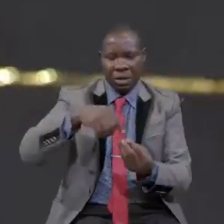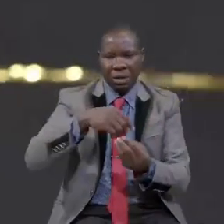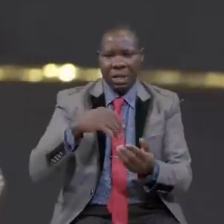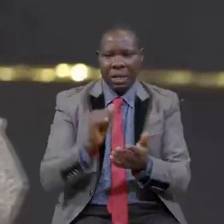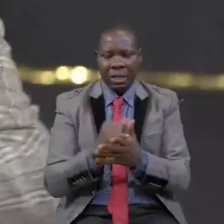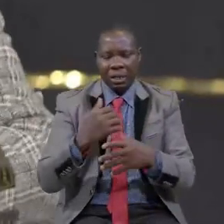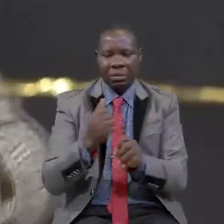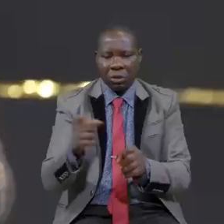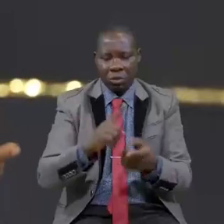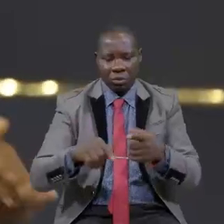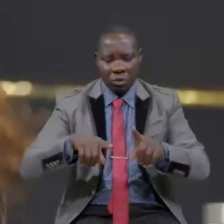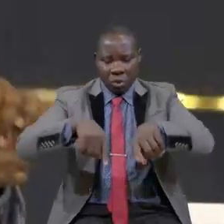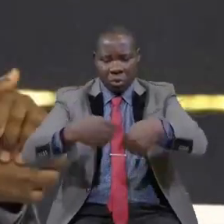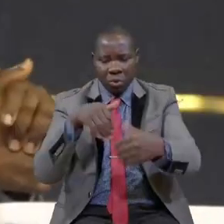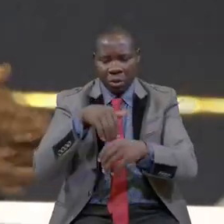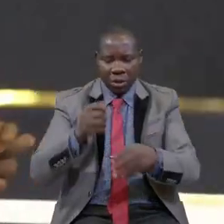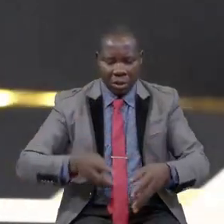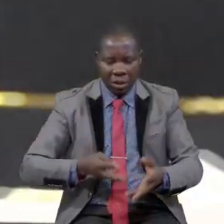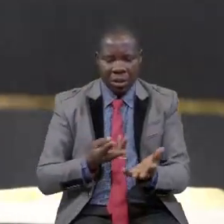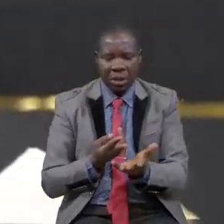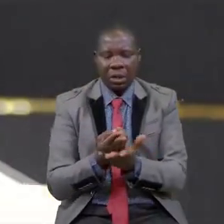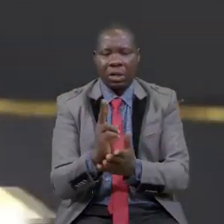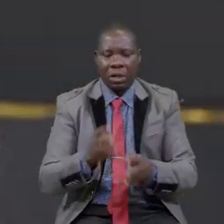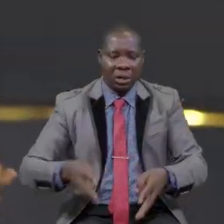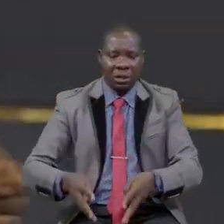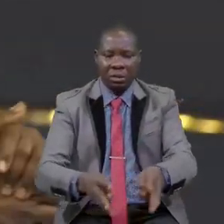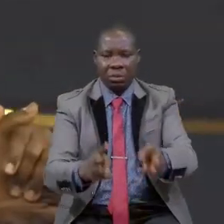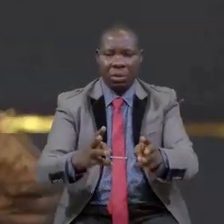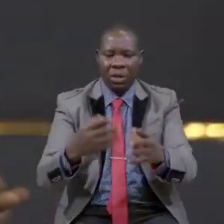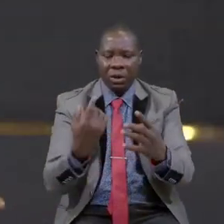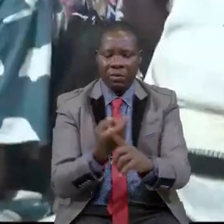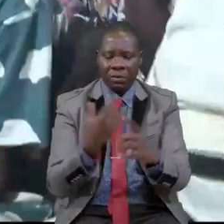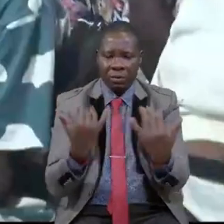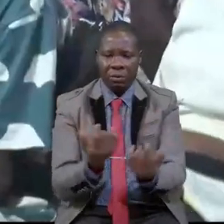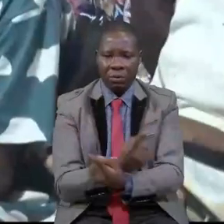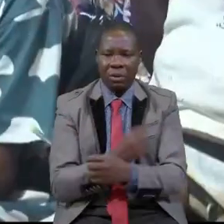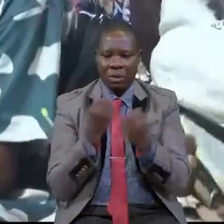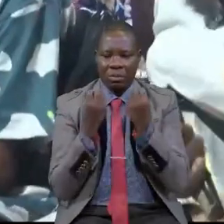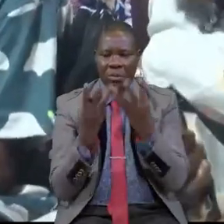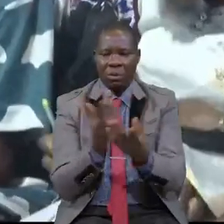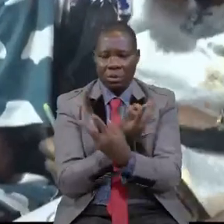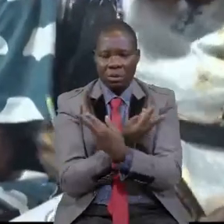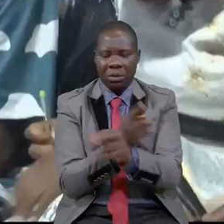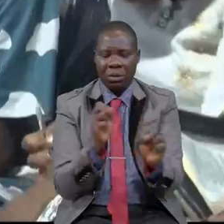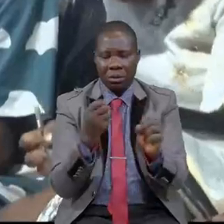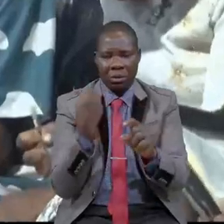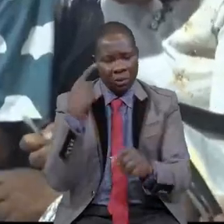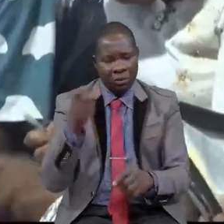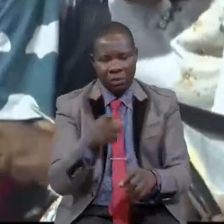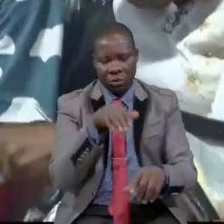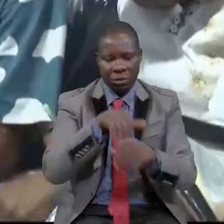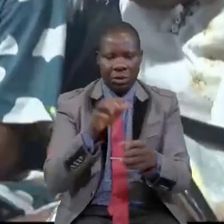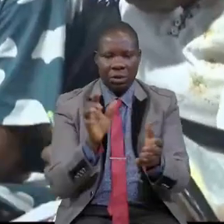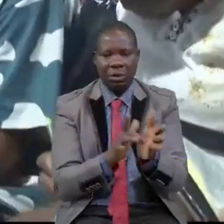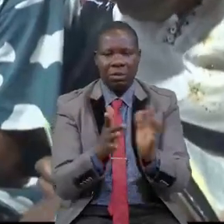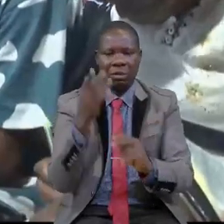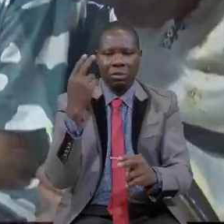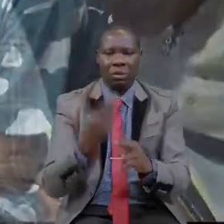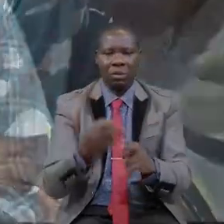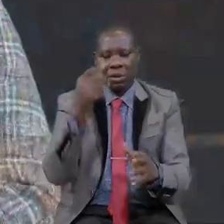dans la bonne direction à part de ce soir. La rédemption abondante pour toi au nom de Jésus. Voyez le verset